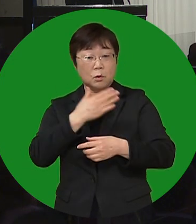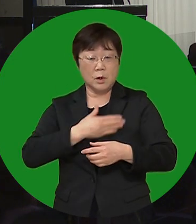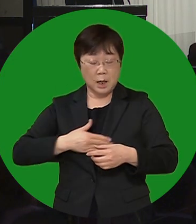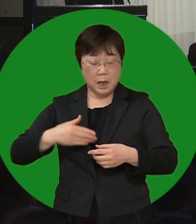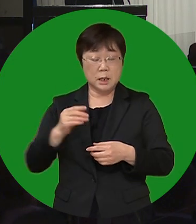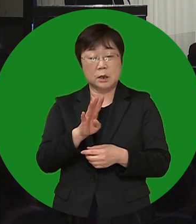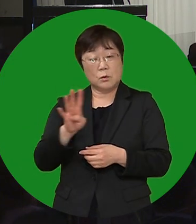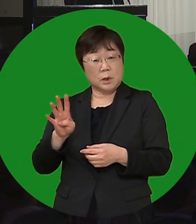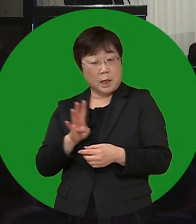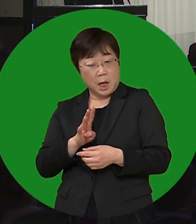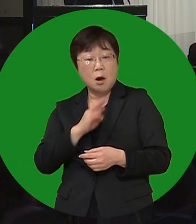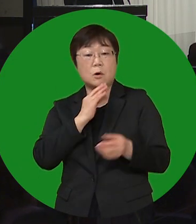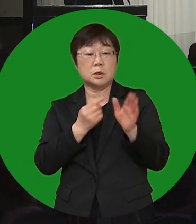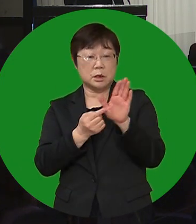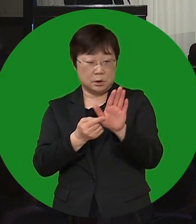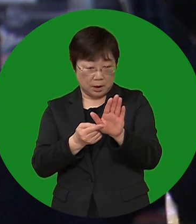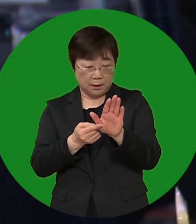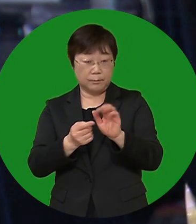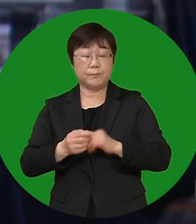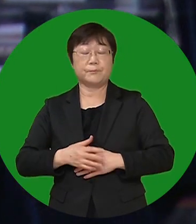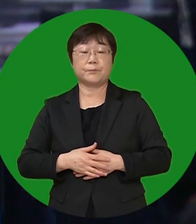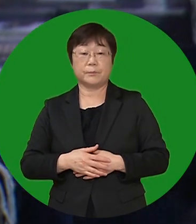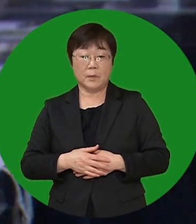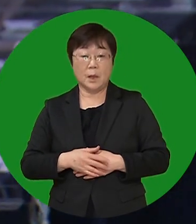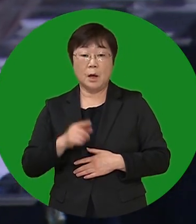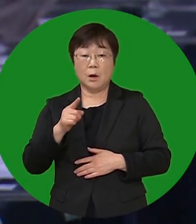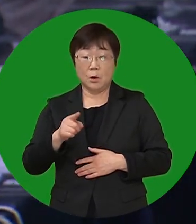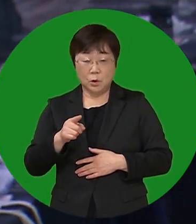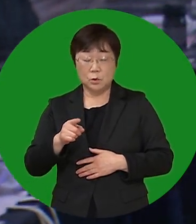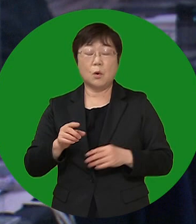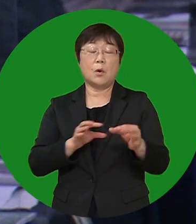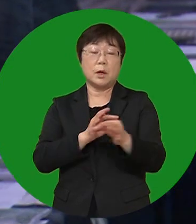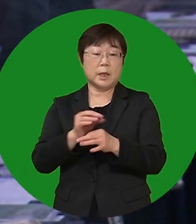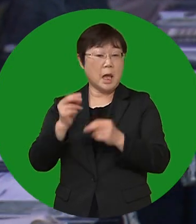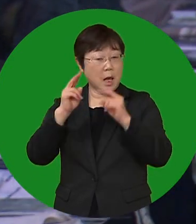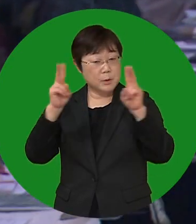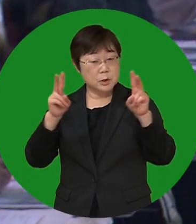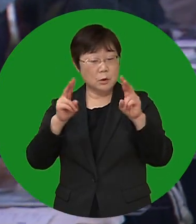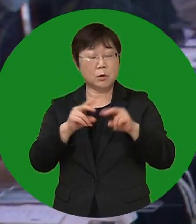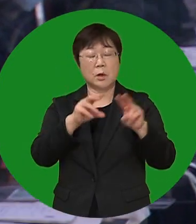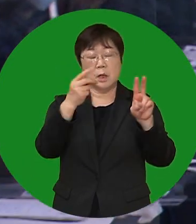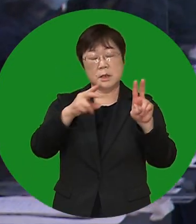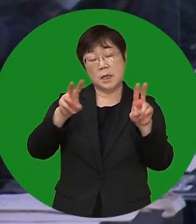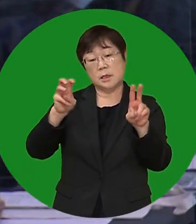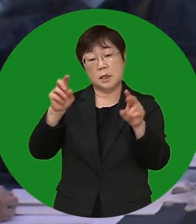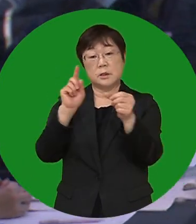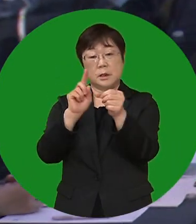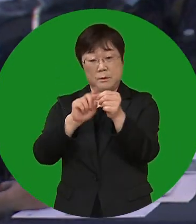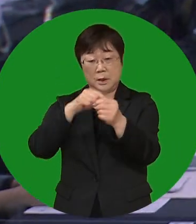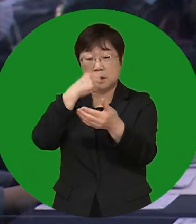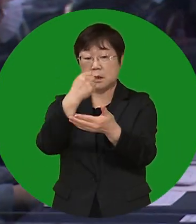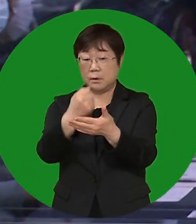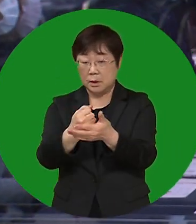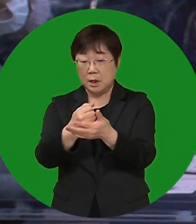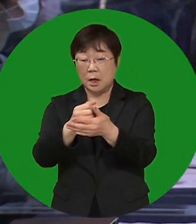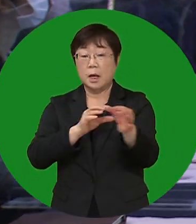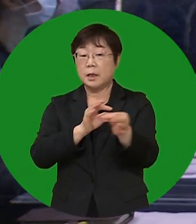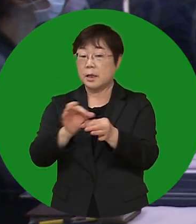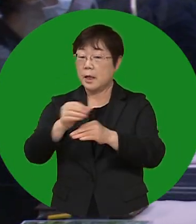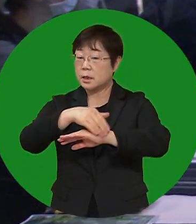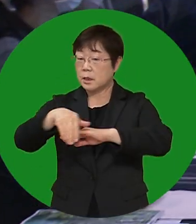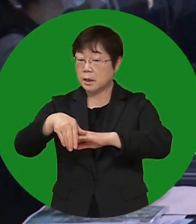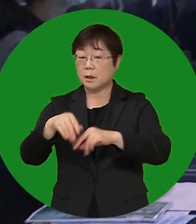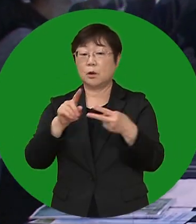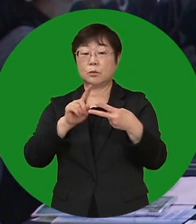ヘルスケアを実現することですこの経営ビジョン2030の達成を目指すにあたって経営戦略を2つ